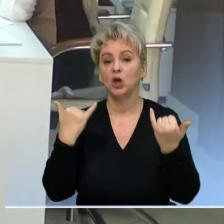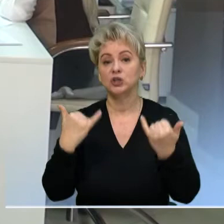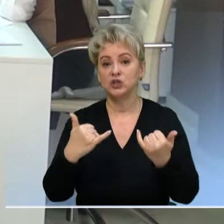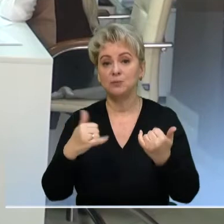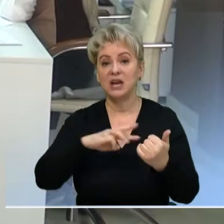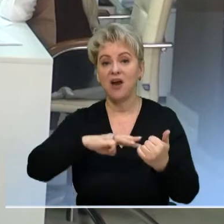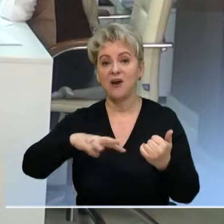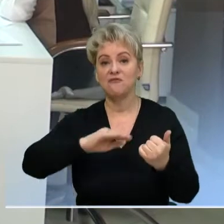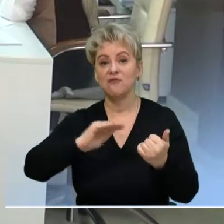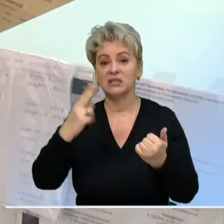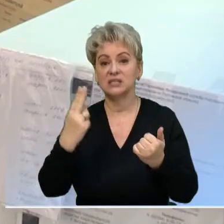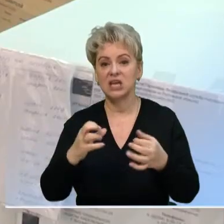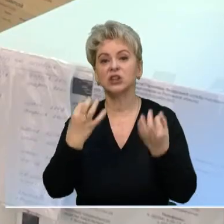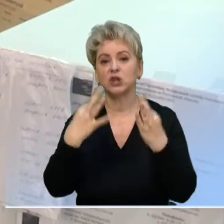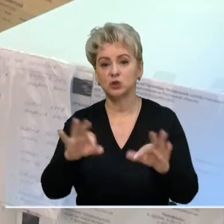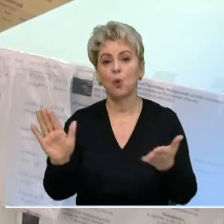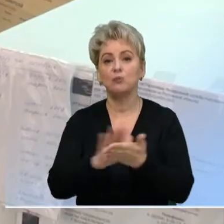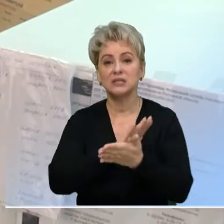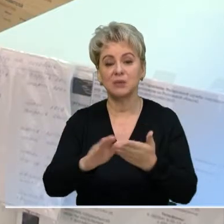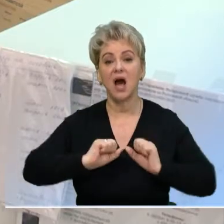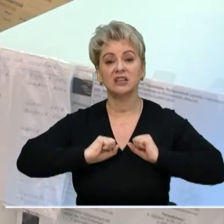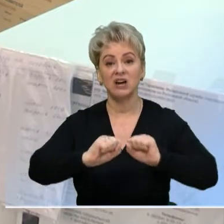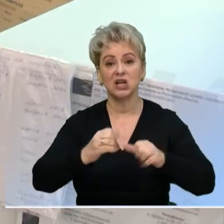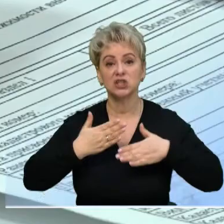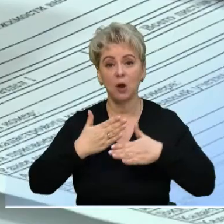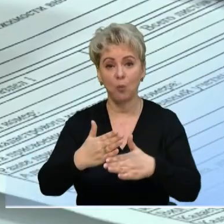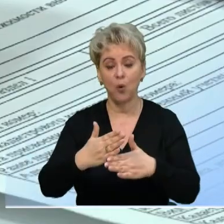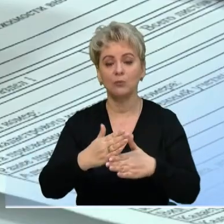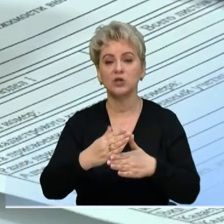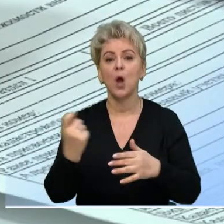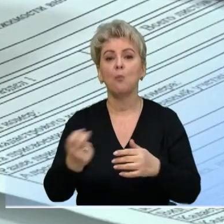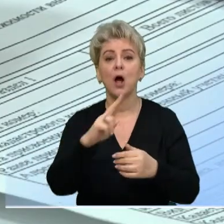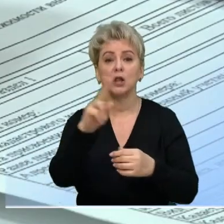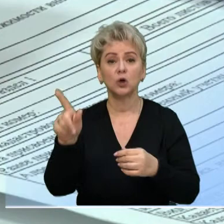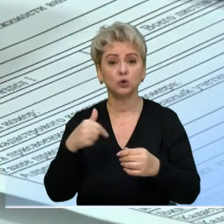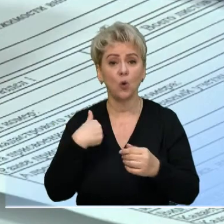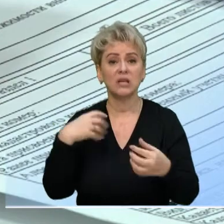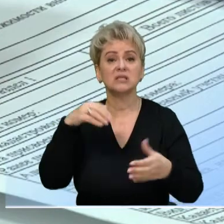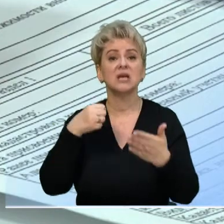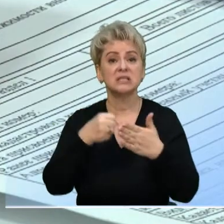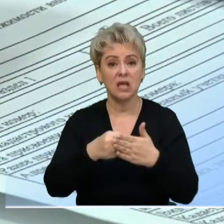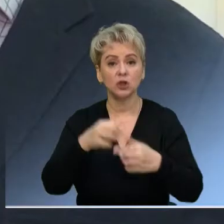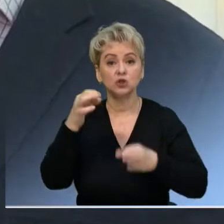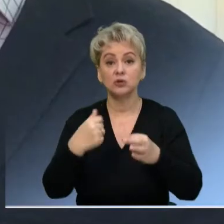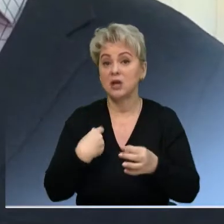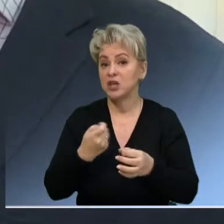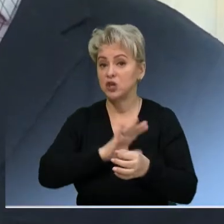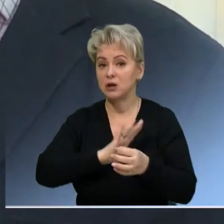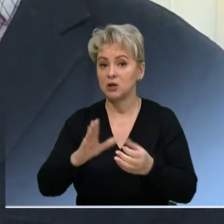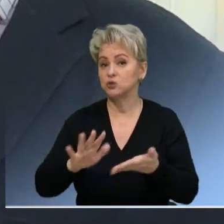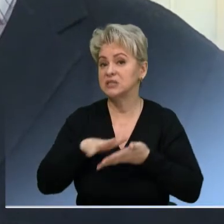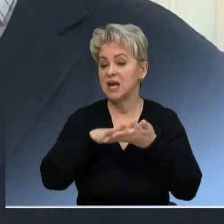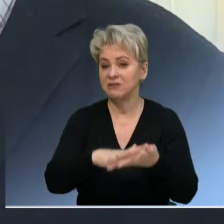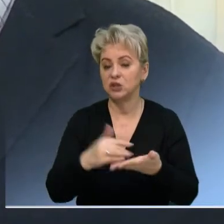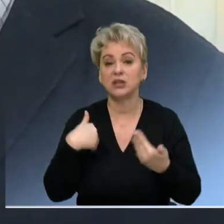Теперь в многофункциональном центре доступна бесплатная адвокатская помощь. Мало кто из нас сталкивается с судом. Я, например, ни разу в жизни не подавал исковое заявление,